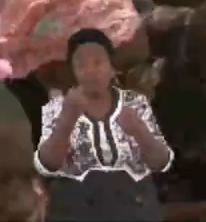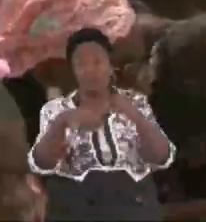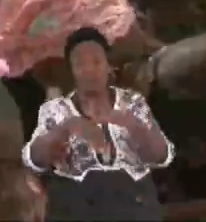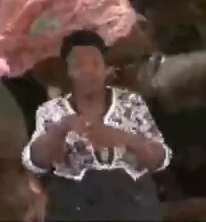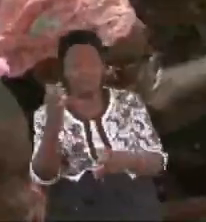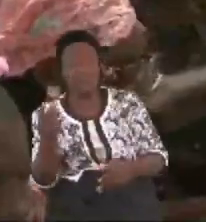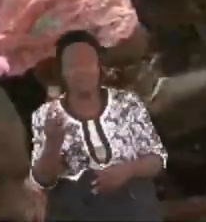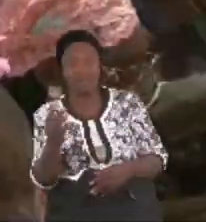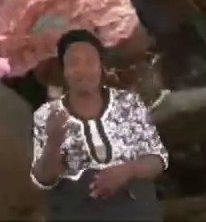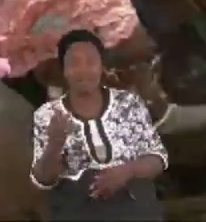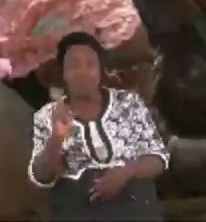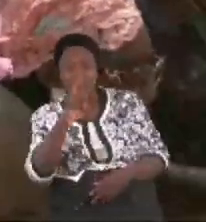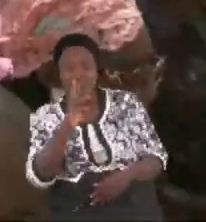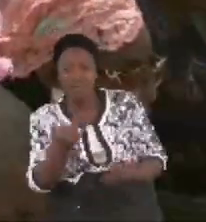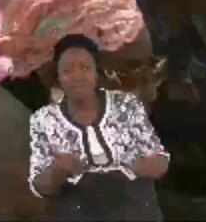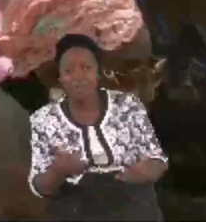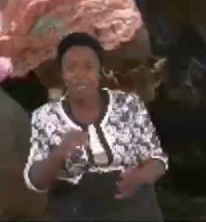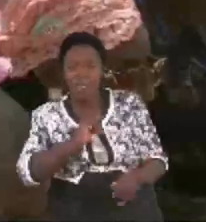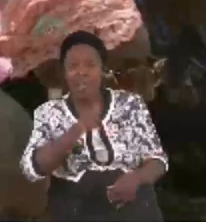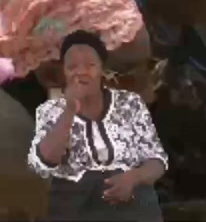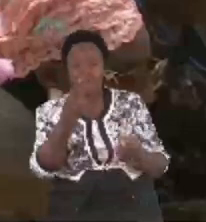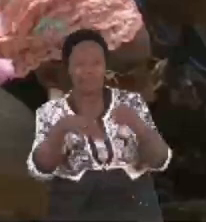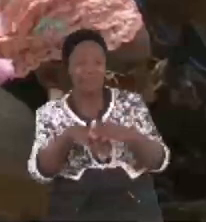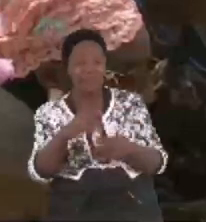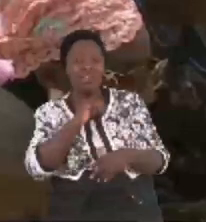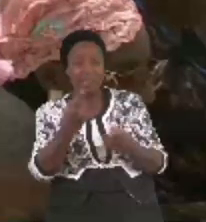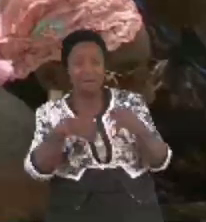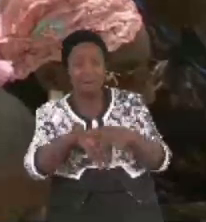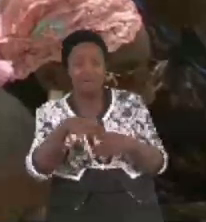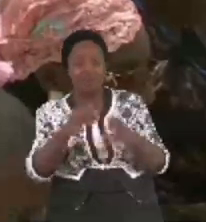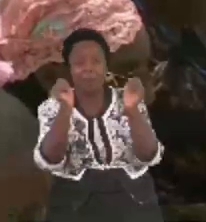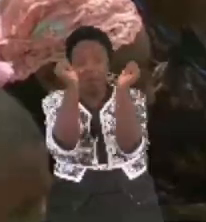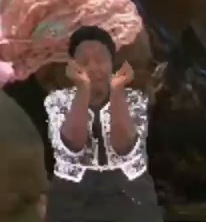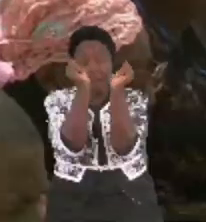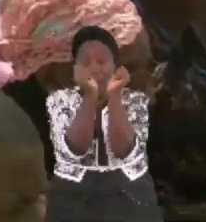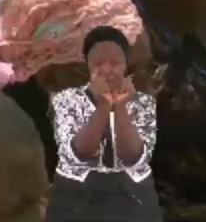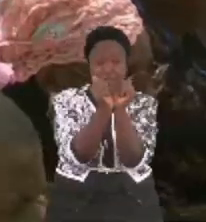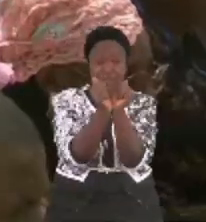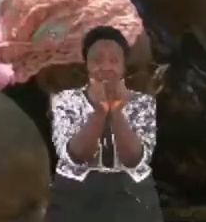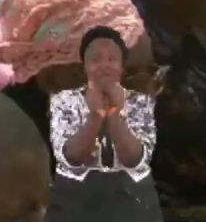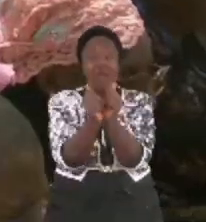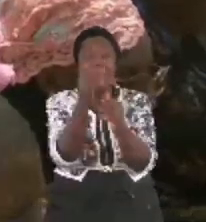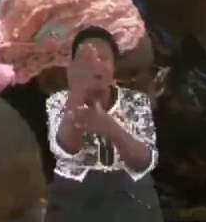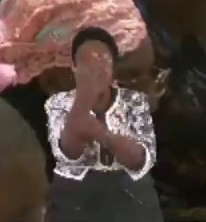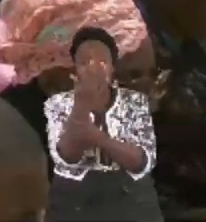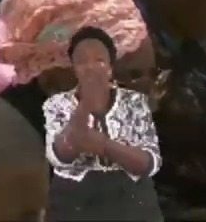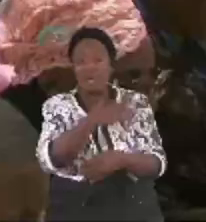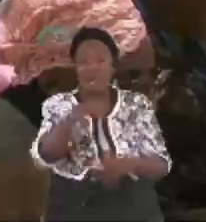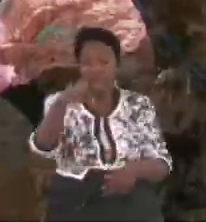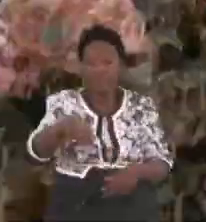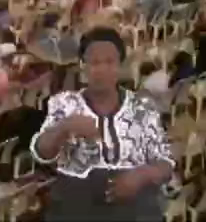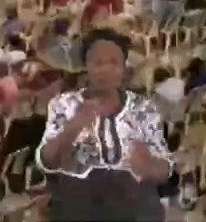sors. Il sortit, les pieds et les mains liés de bandes, et